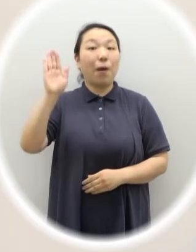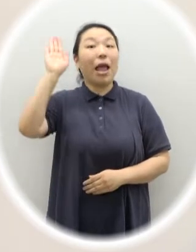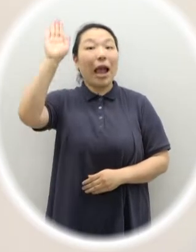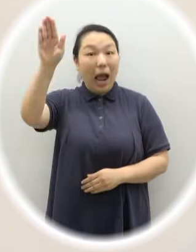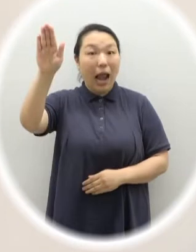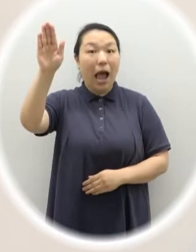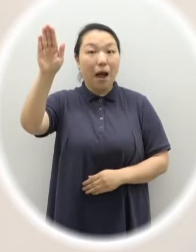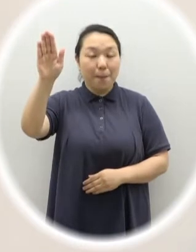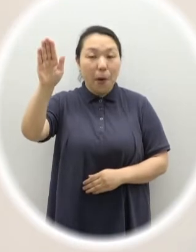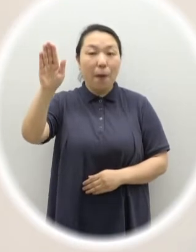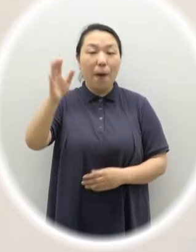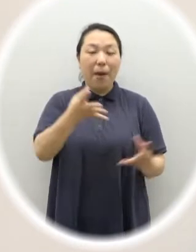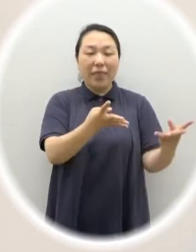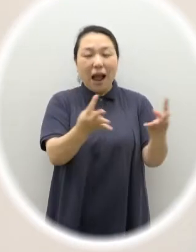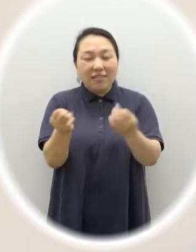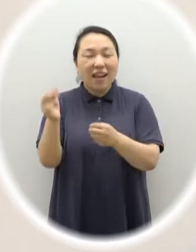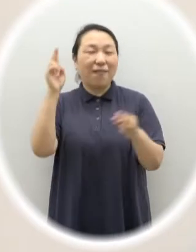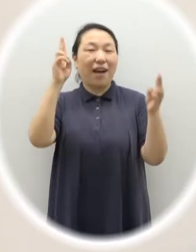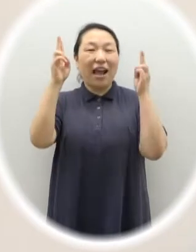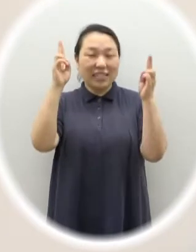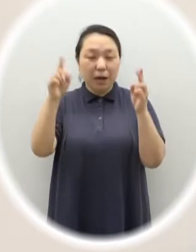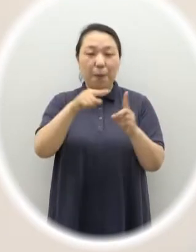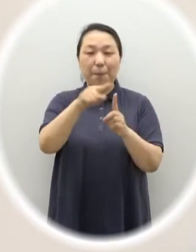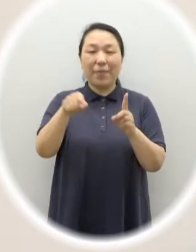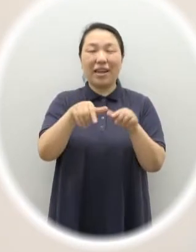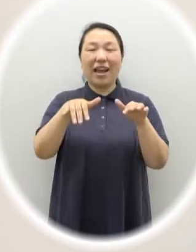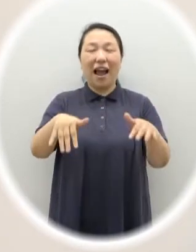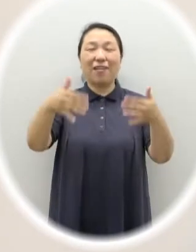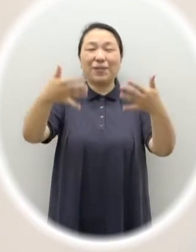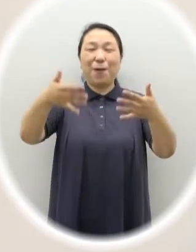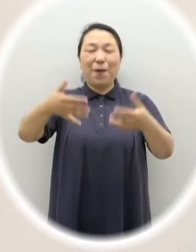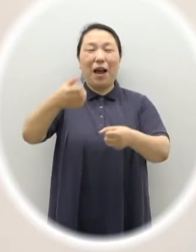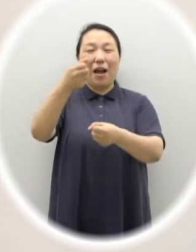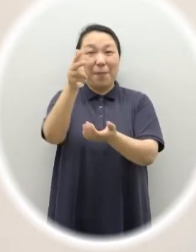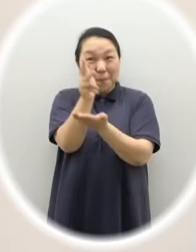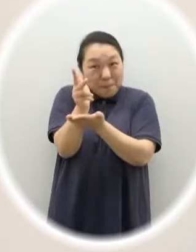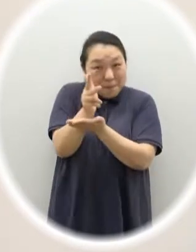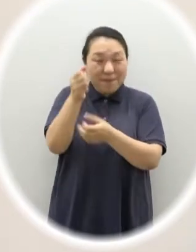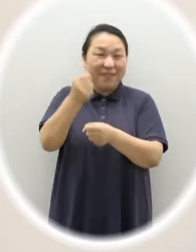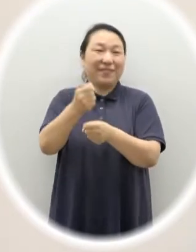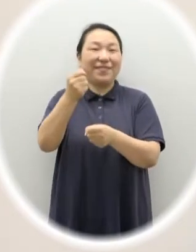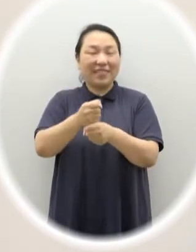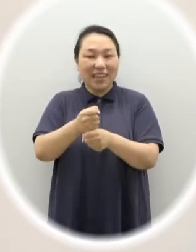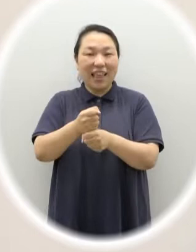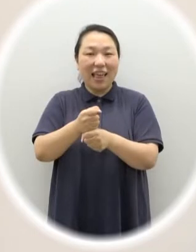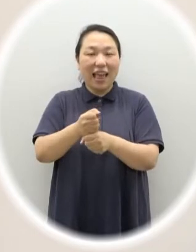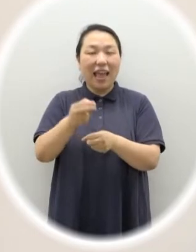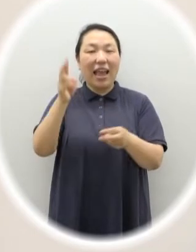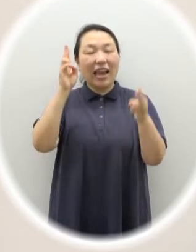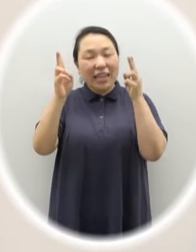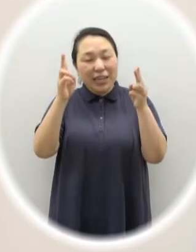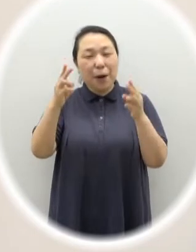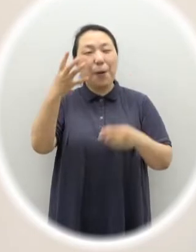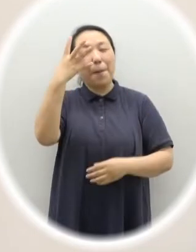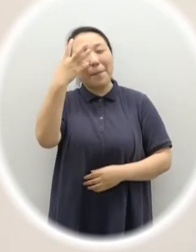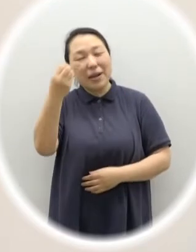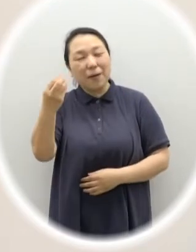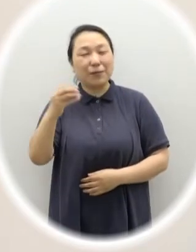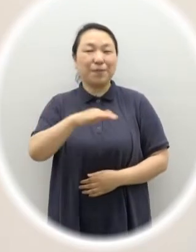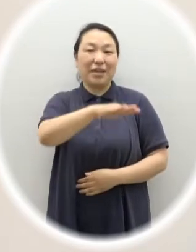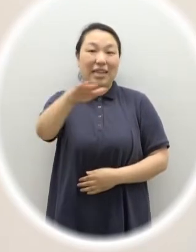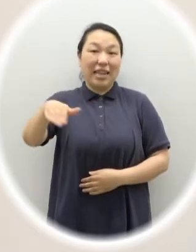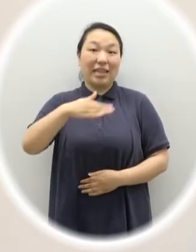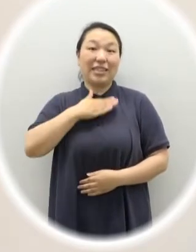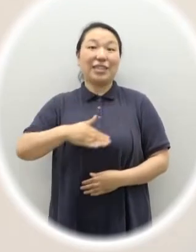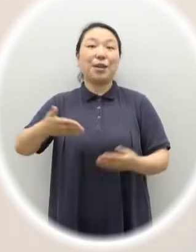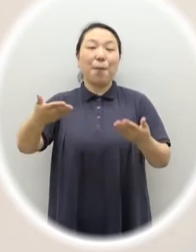今後についてもですね、できればたくさんの企業の PR 動画を撮影させていただきまして、地元企業の魅力を多くの方に知っていただ